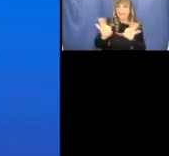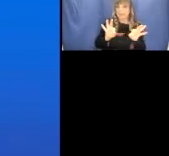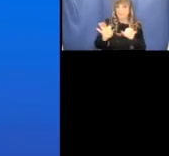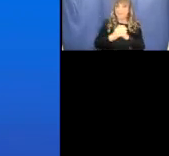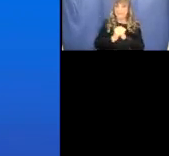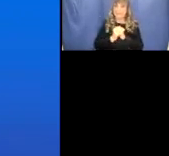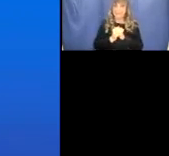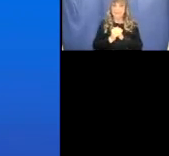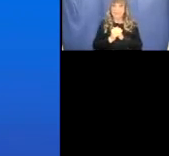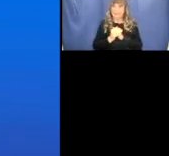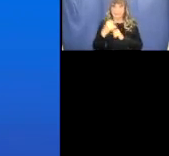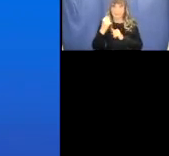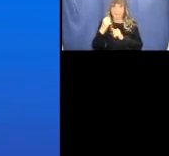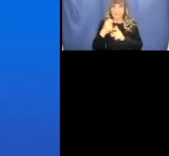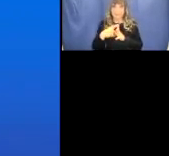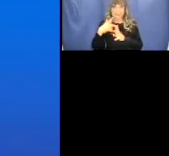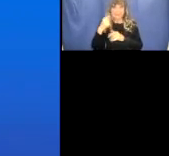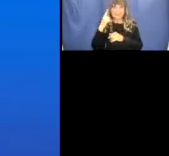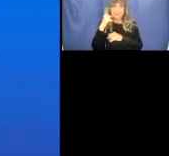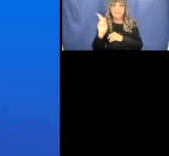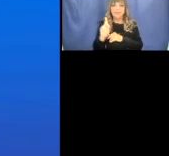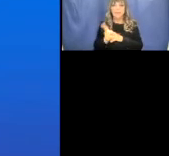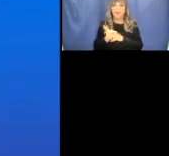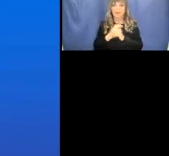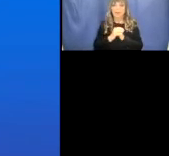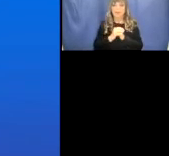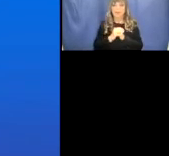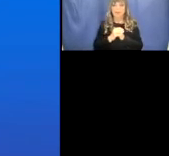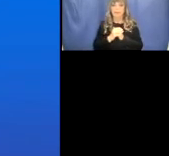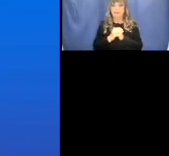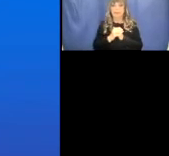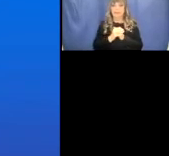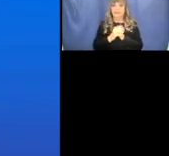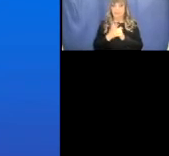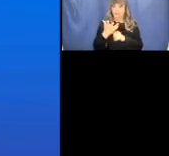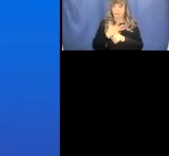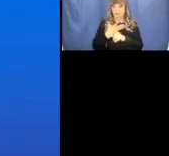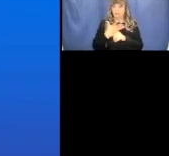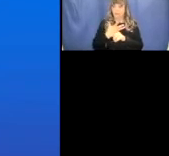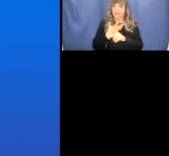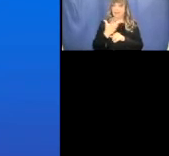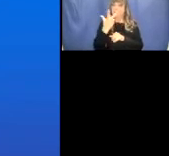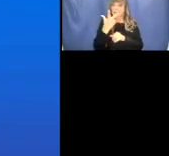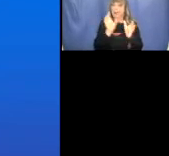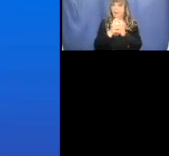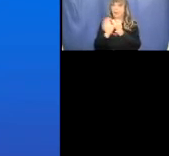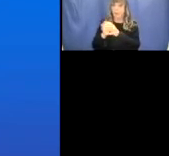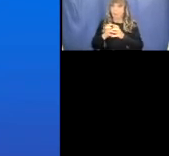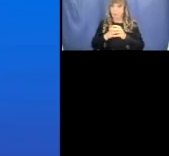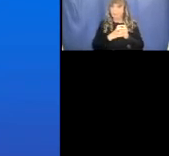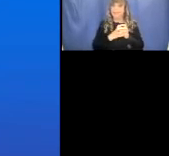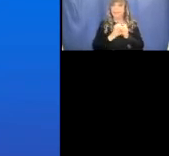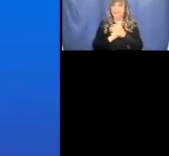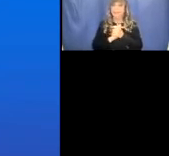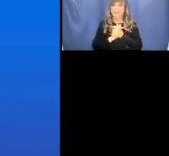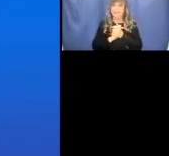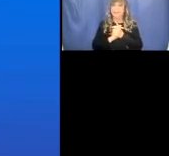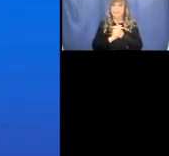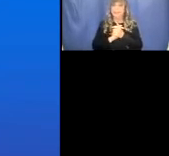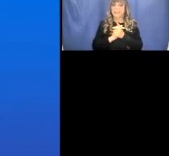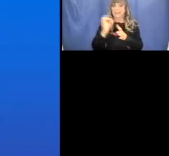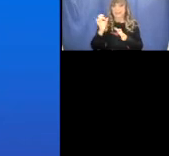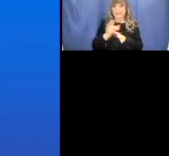da sapere da ricordare è che esistono tre gruppi di cristalli